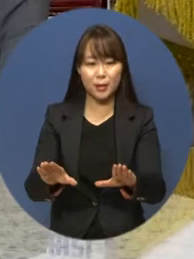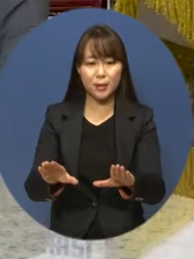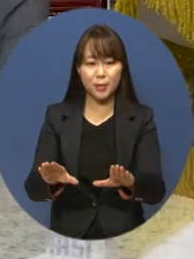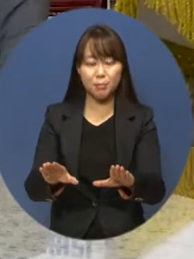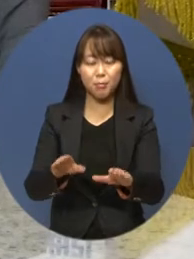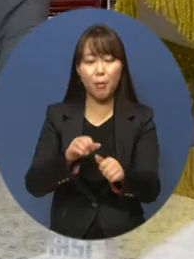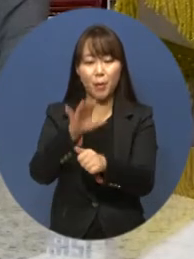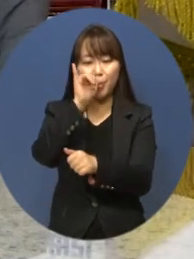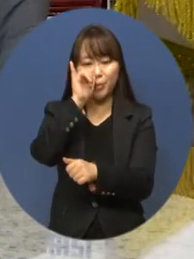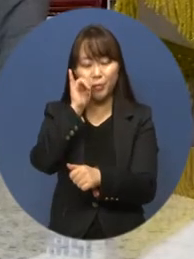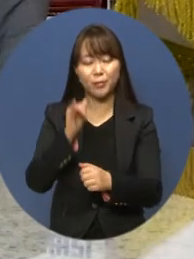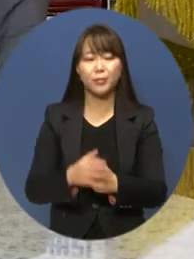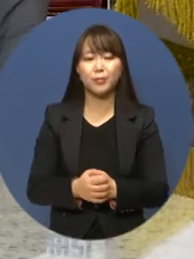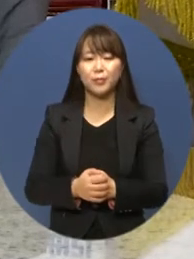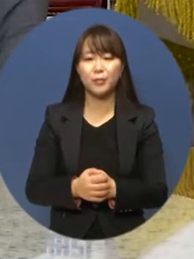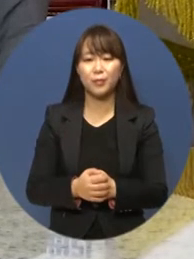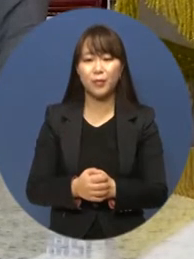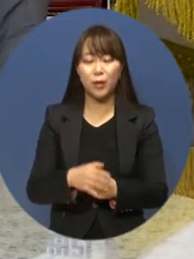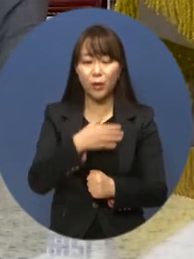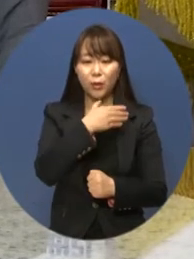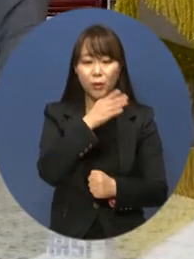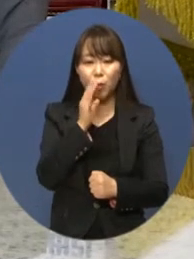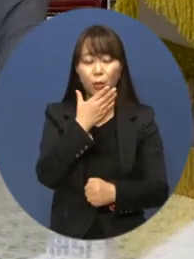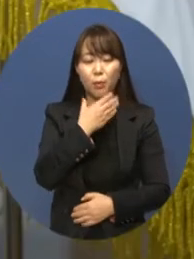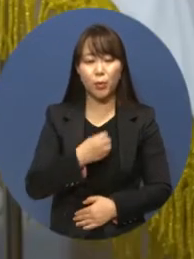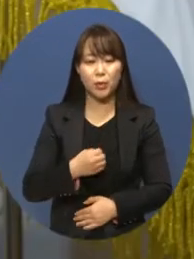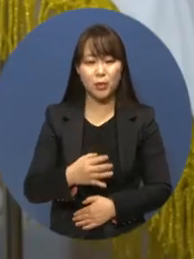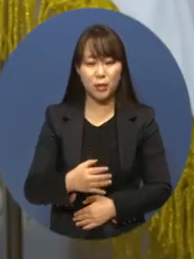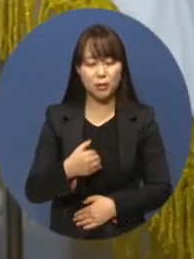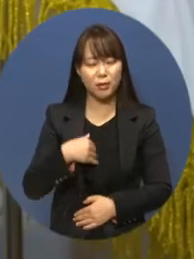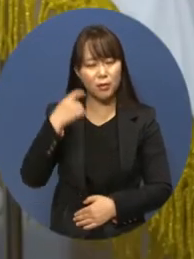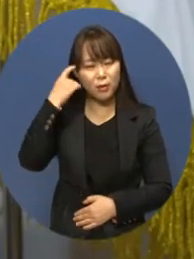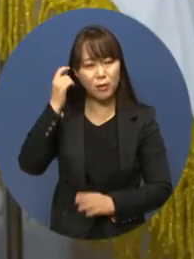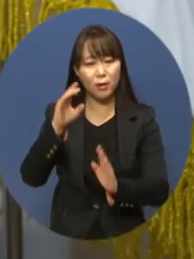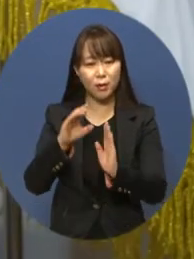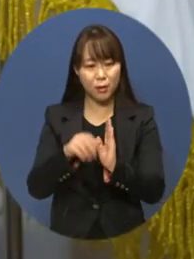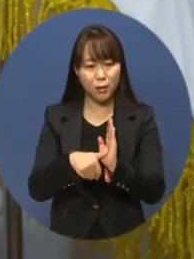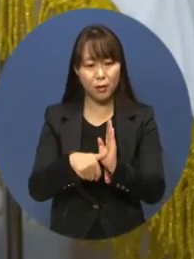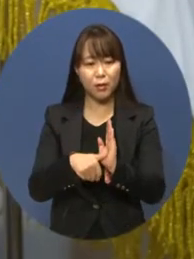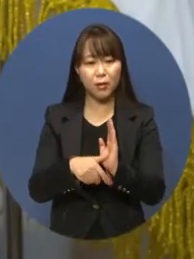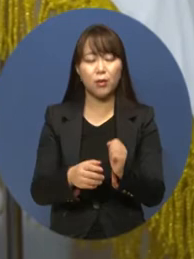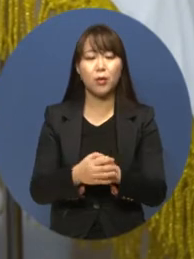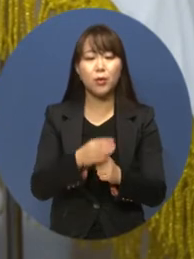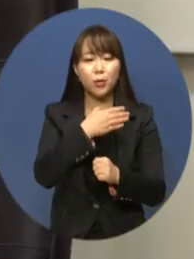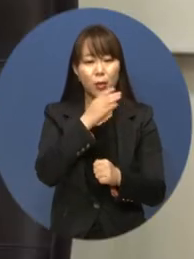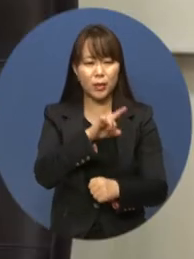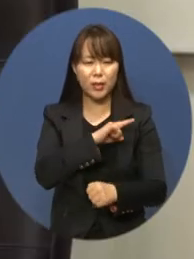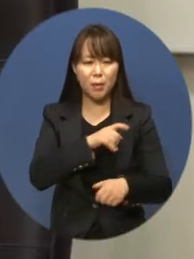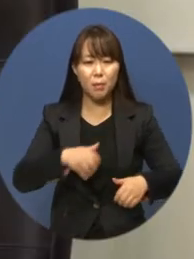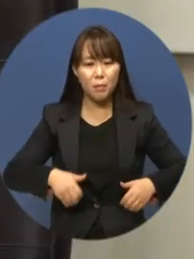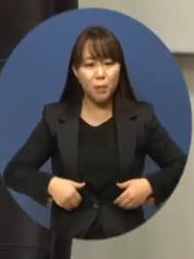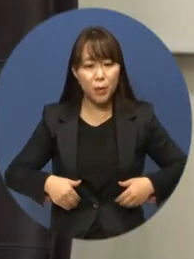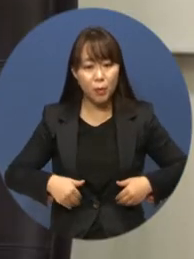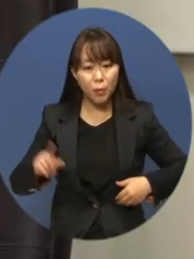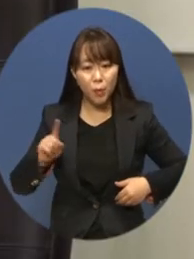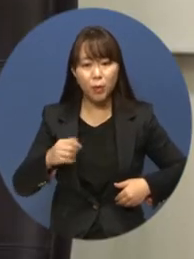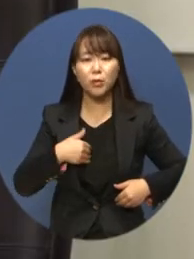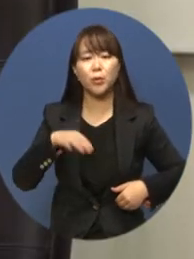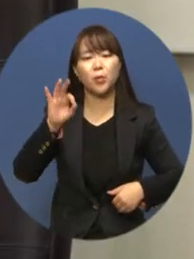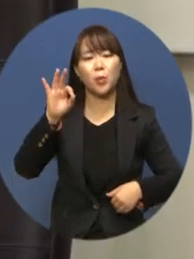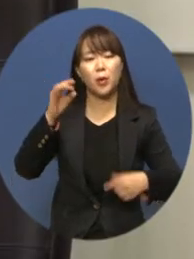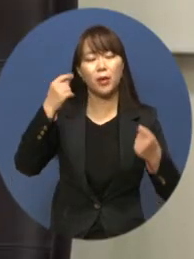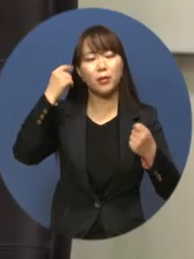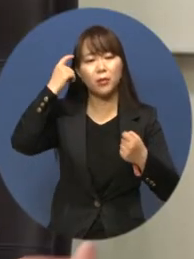나가 있고요. 그리고 이제 노인 복지는 저는 생각할 때 노인 복지는 노인들이 가장 필요한 게 저는